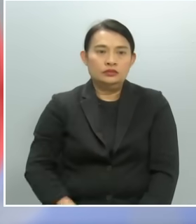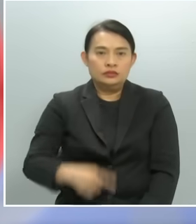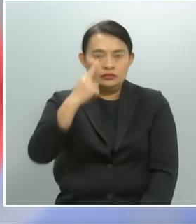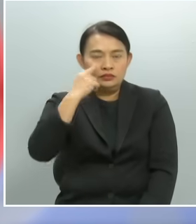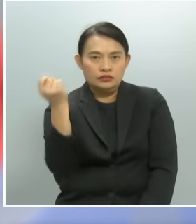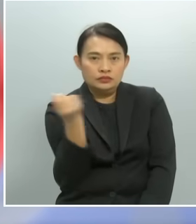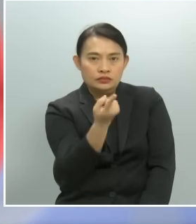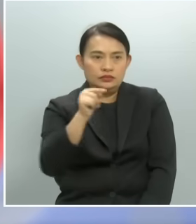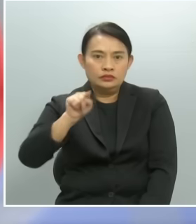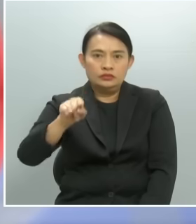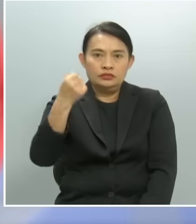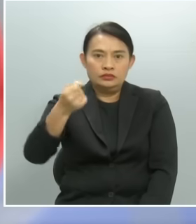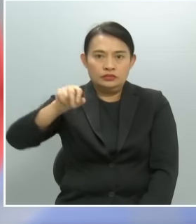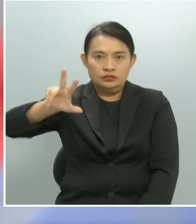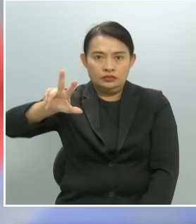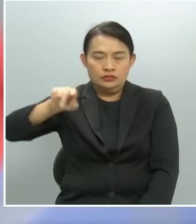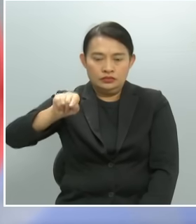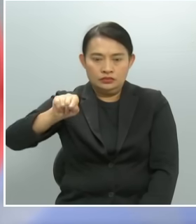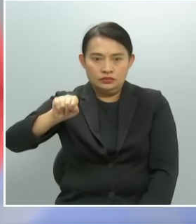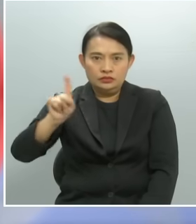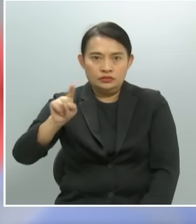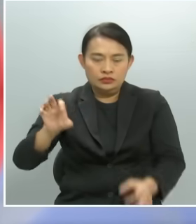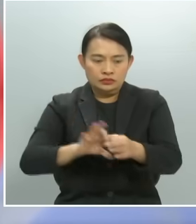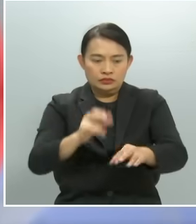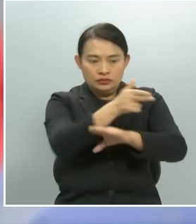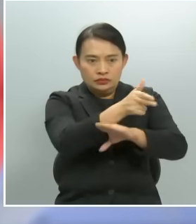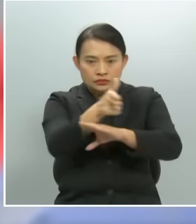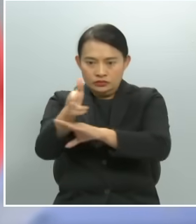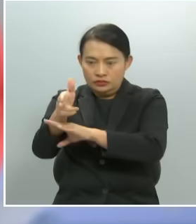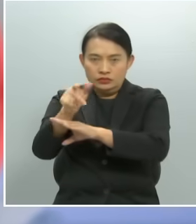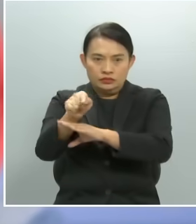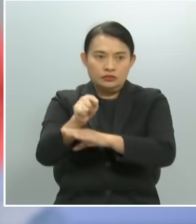1:13ที่ลุกขึ้นมาถ่ายคลิปนี่แหละค่ะ